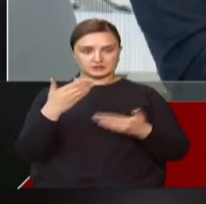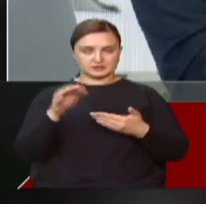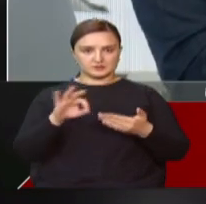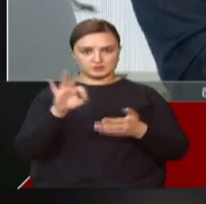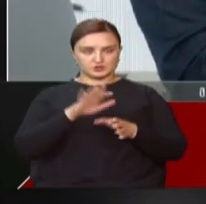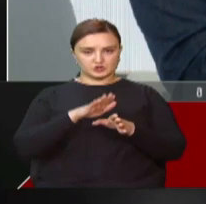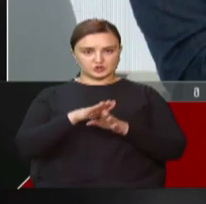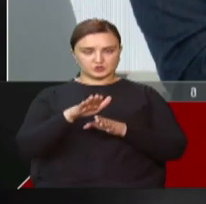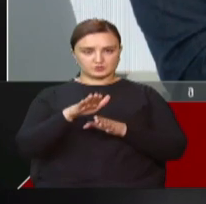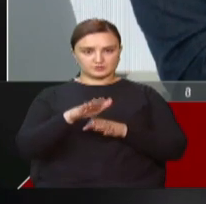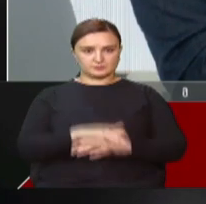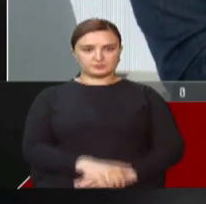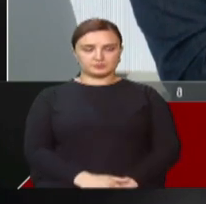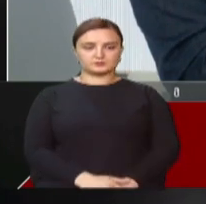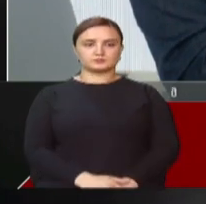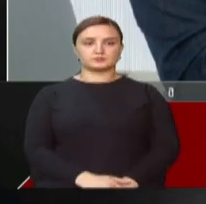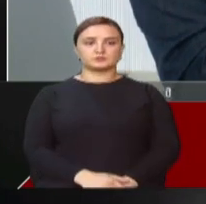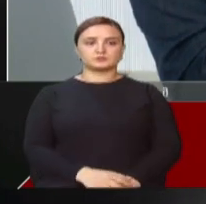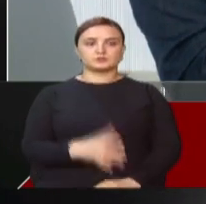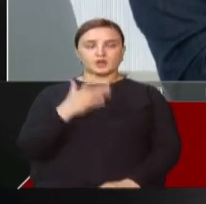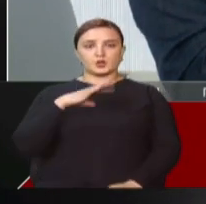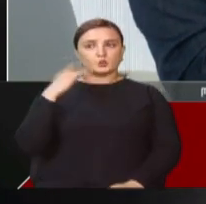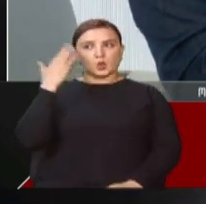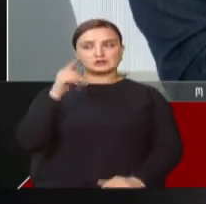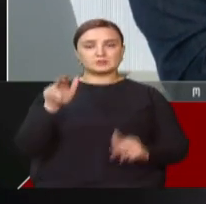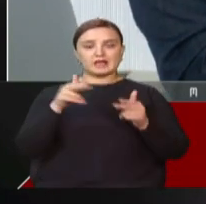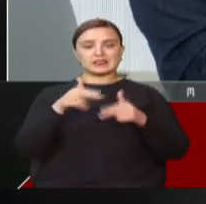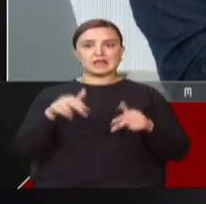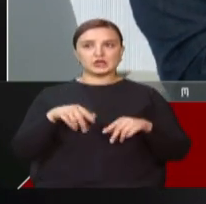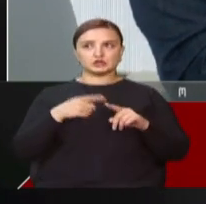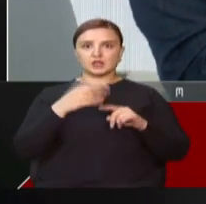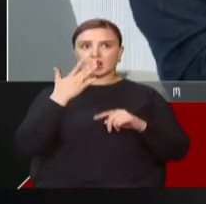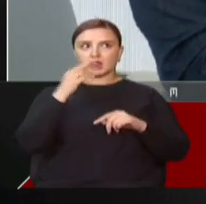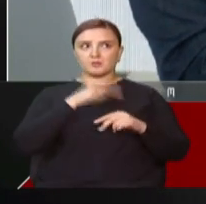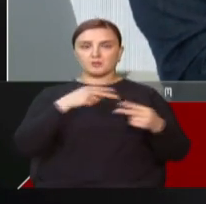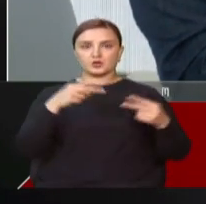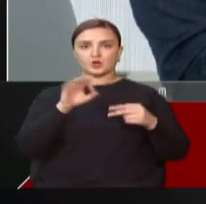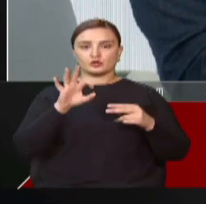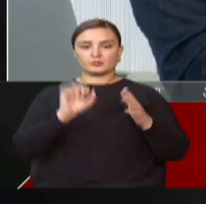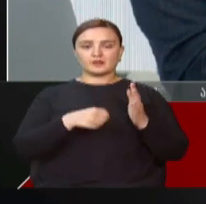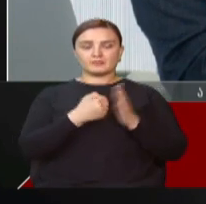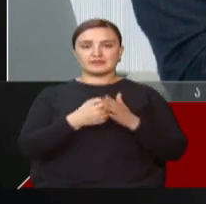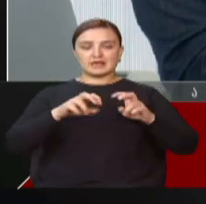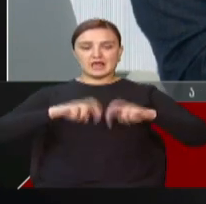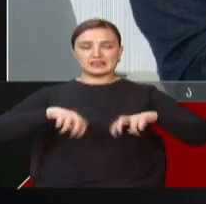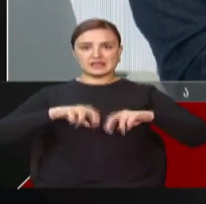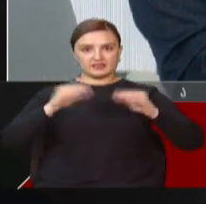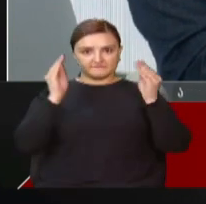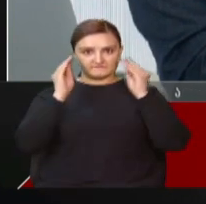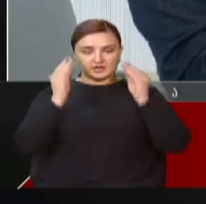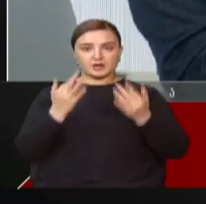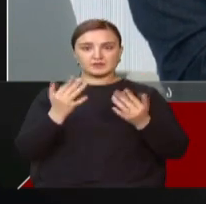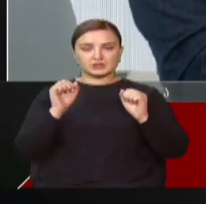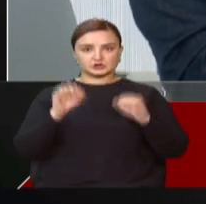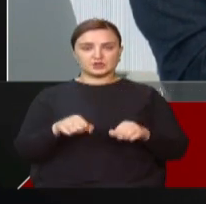რეკომენდაციების შესრულების ქართული ოცნების ანგარიში რამდენად შეიძლება გახდეს ჩვენს დასავლელ პარტნიორებთან ოქტომბრამდე გახილვის საგანი, მანამდე რამდენად